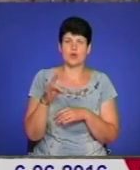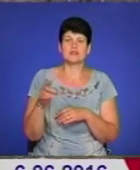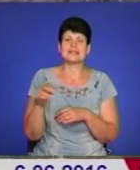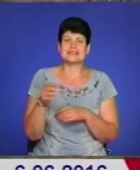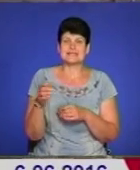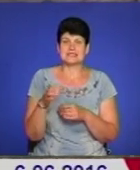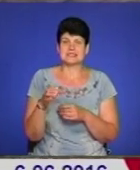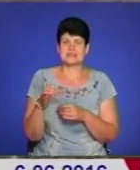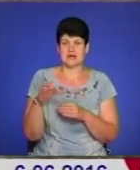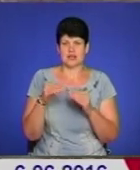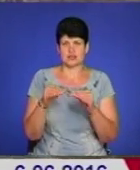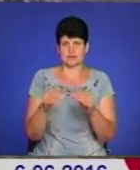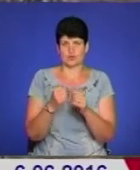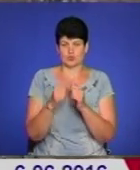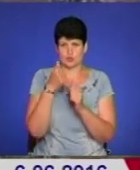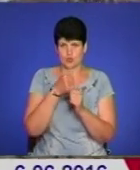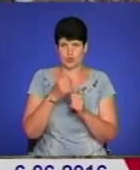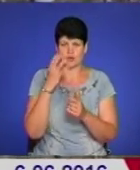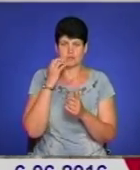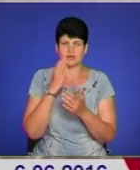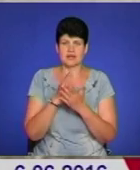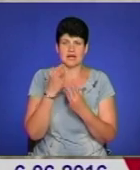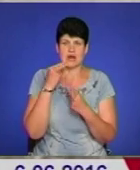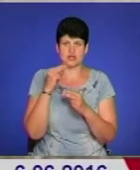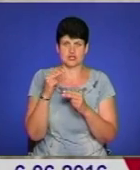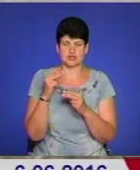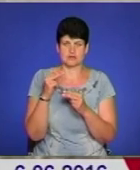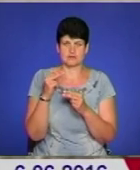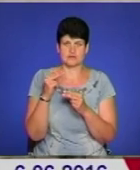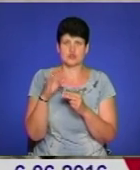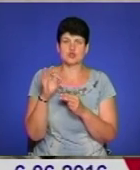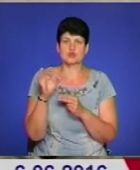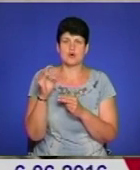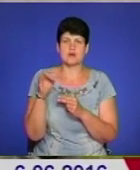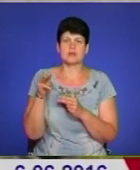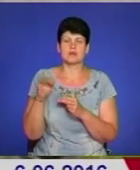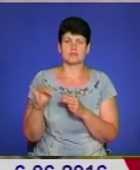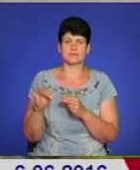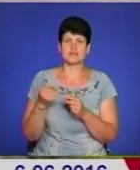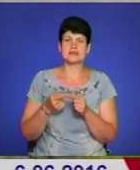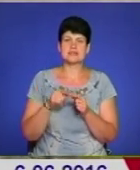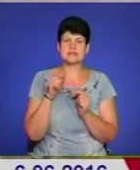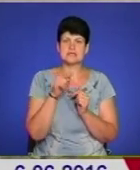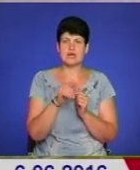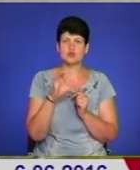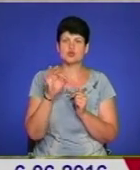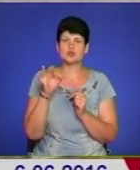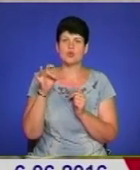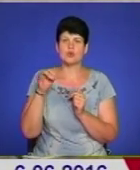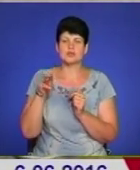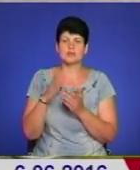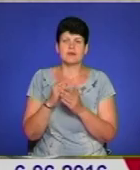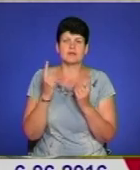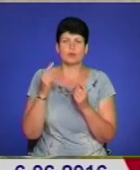вирощують яблуні найкращих сортів. Бая Маріс. Цей сорт має дуже велику популярність для